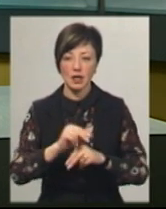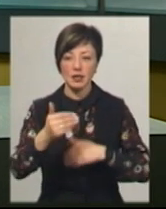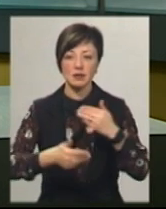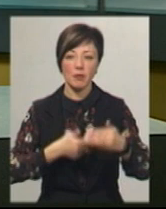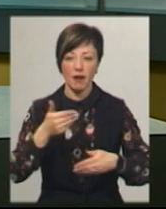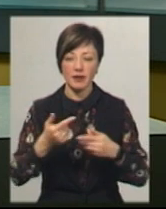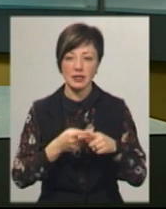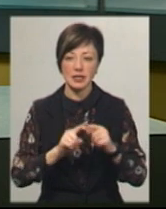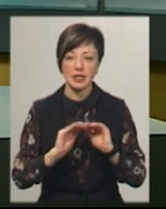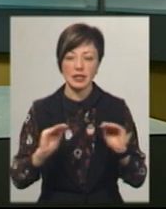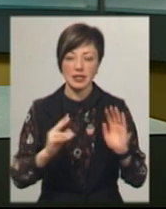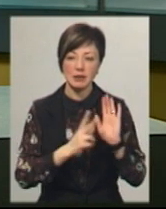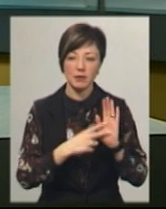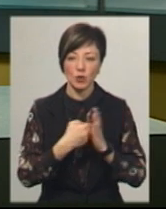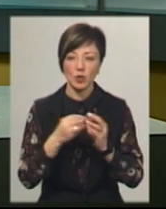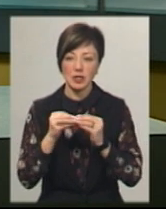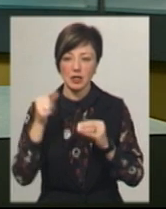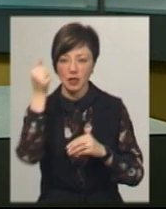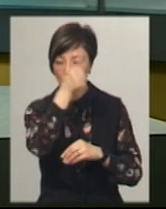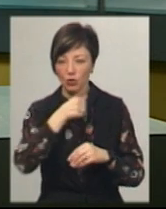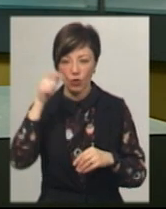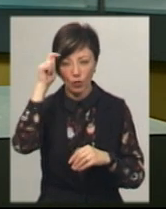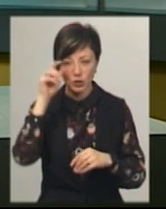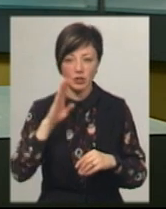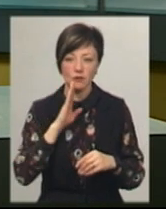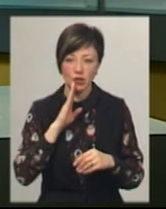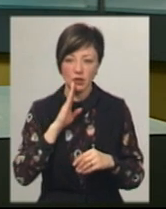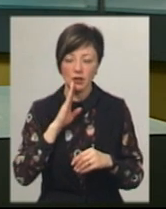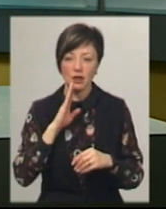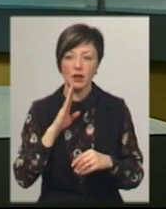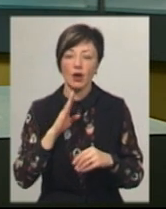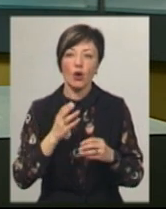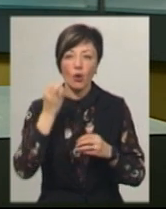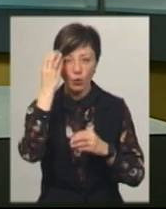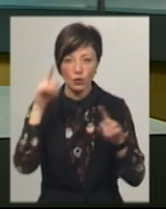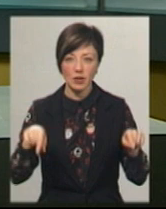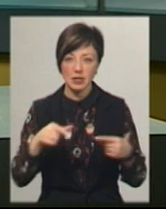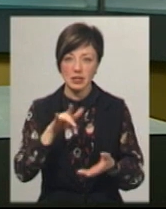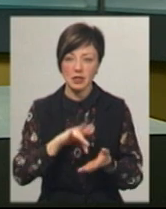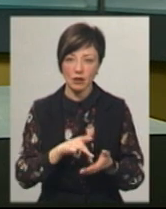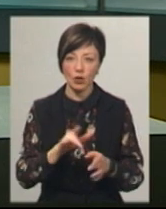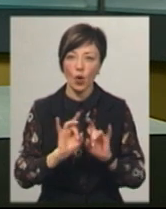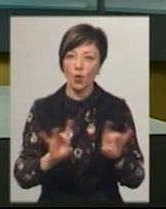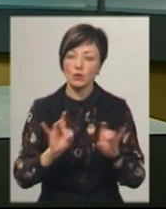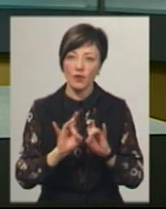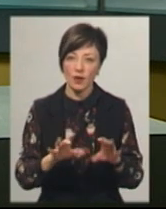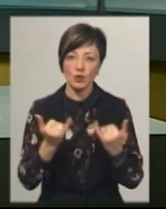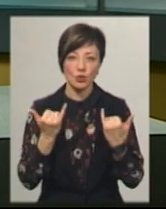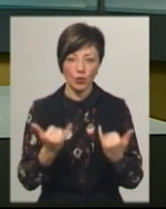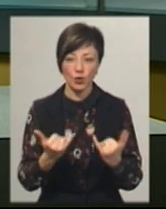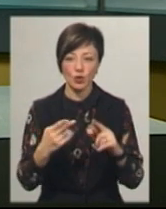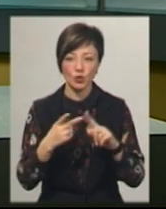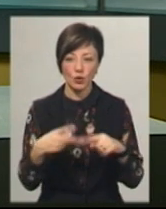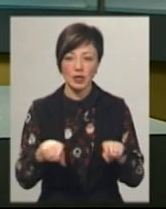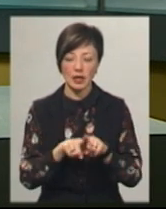плавання. Це діти від 7 до 10 років, хлопчики та дівчатка. Організатор центру Ольга Шевцова розповіла, сьогодні друге